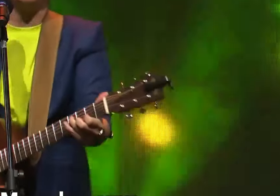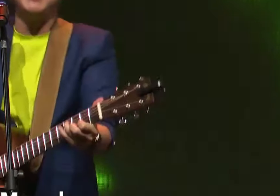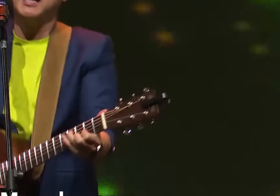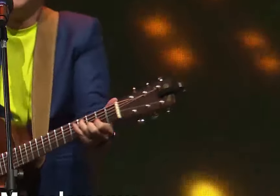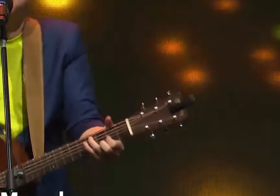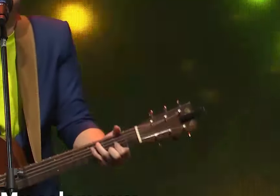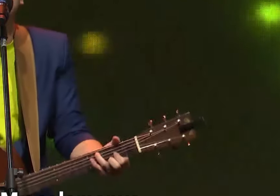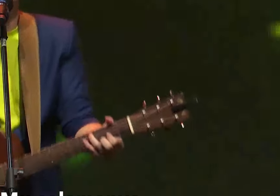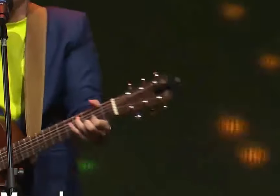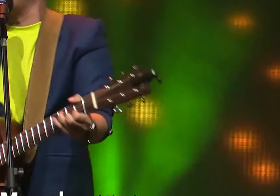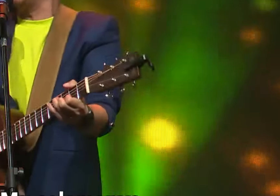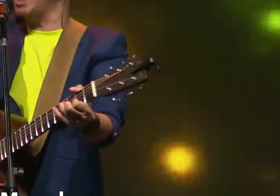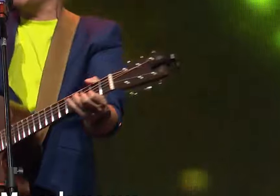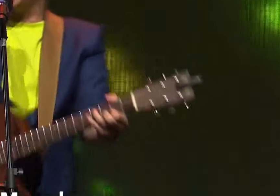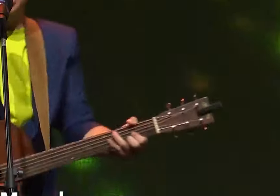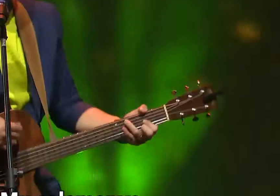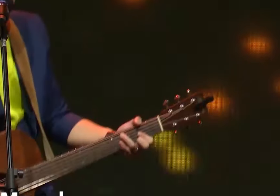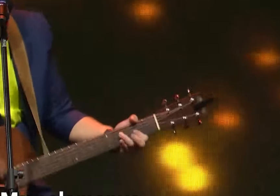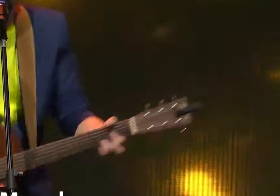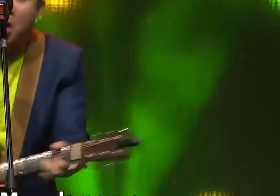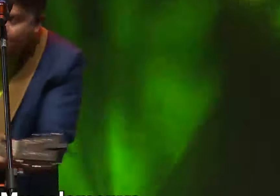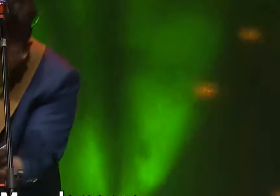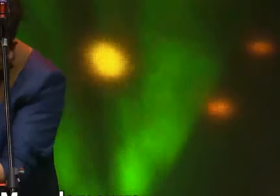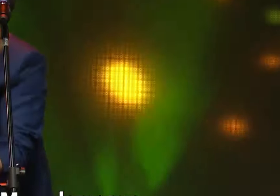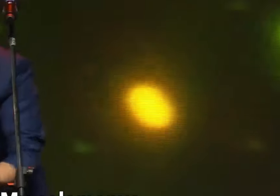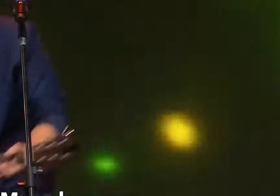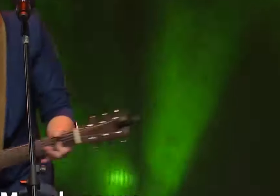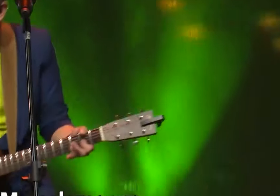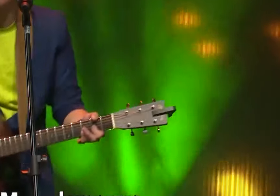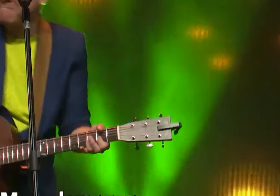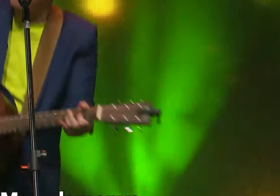selamanya. Semuanya nyanyikan